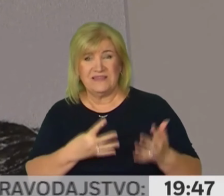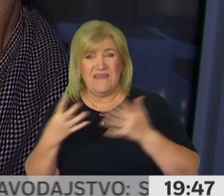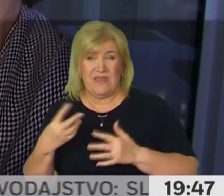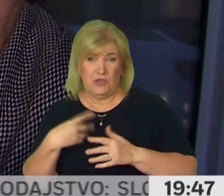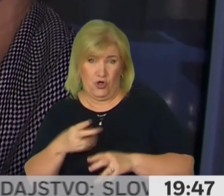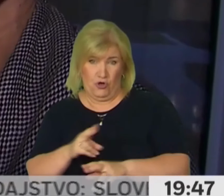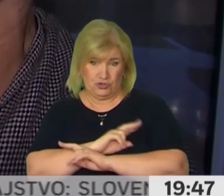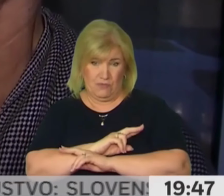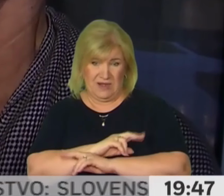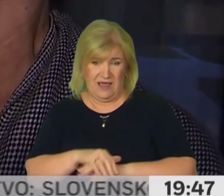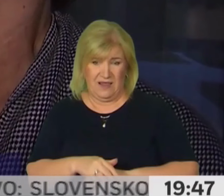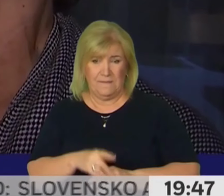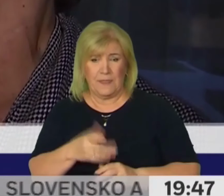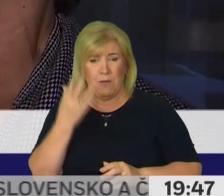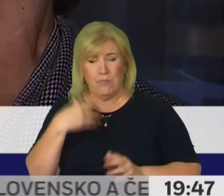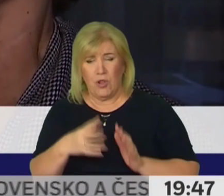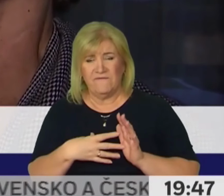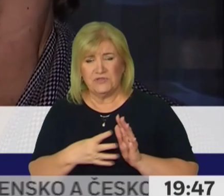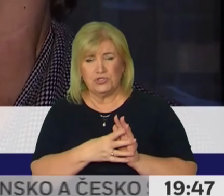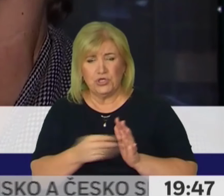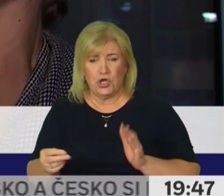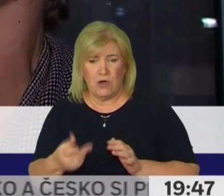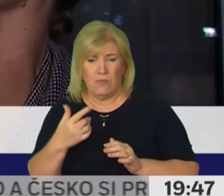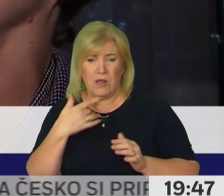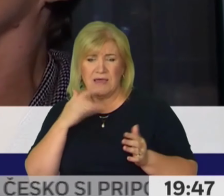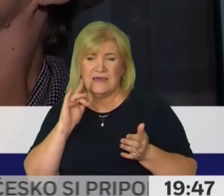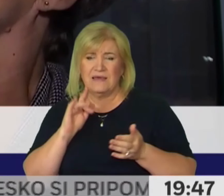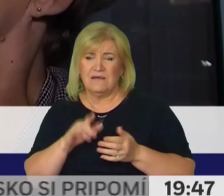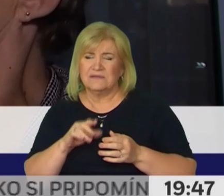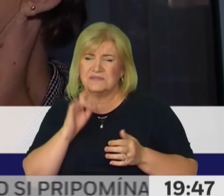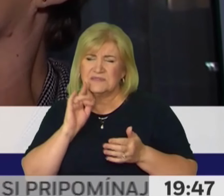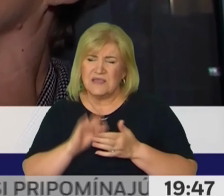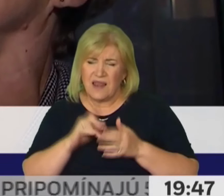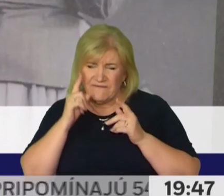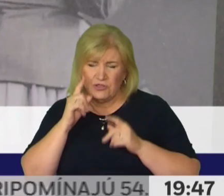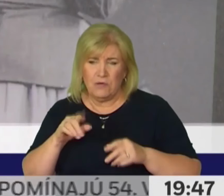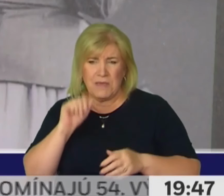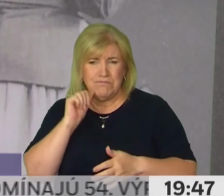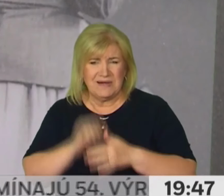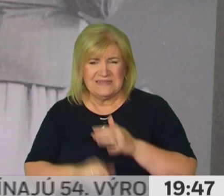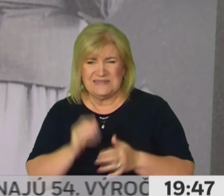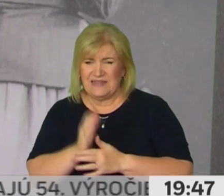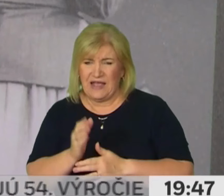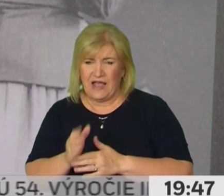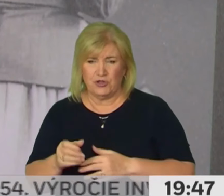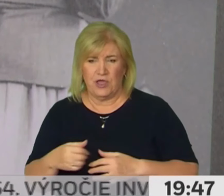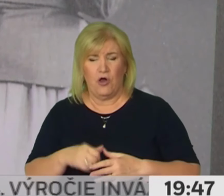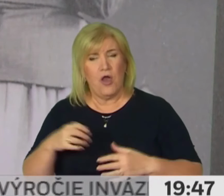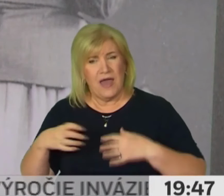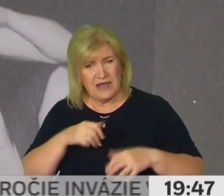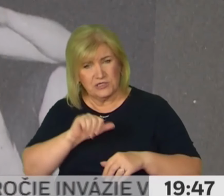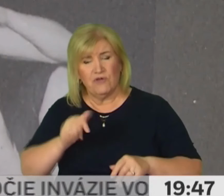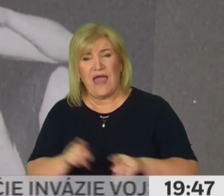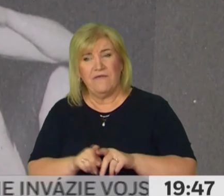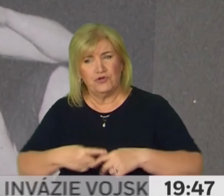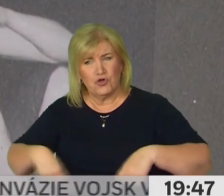úmrtia. Vo všetkom mi bol vzorom. On bol cieľavedomý, prísny na všetko, na každého. Aj tých hercov, ale aj našu rodinu